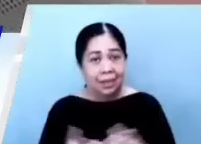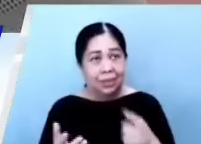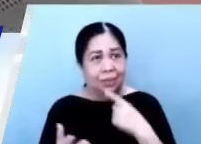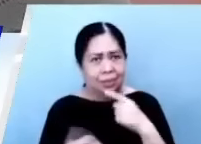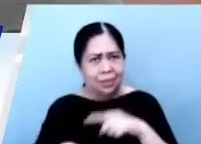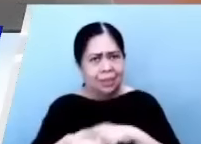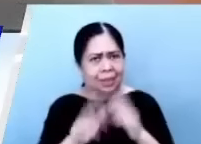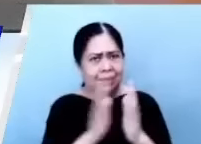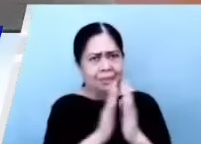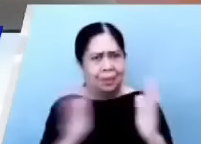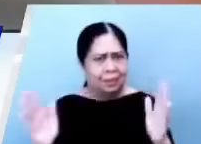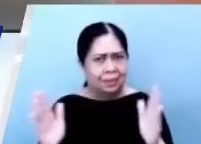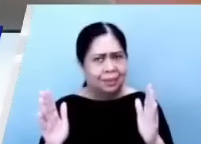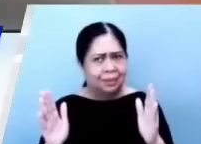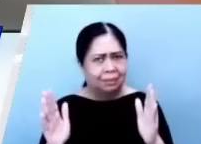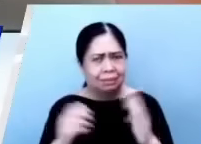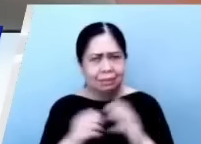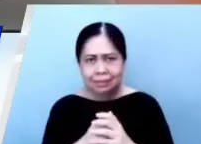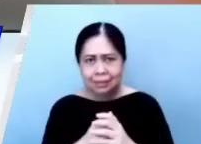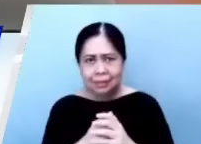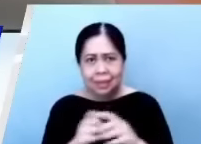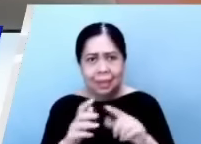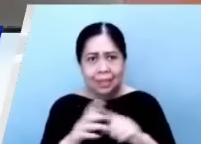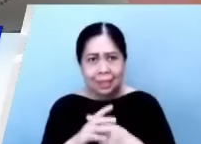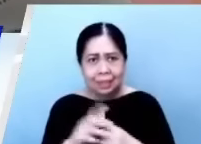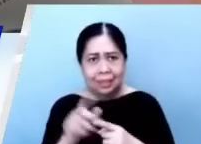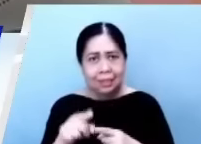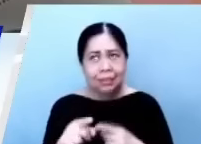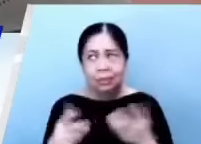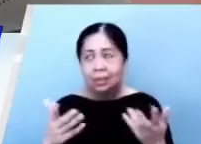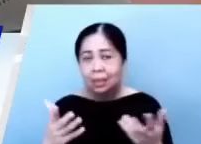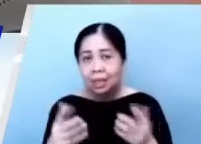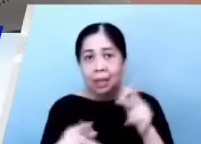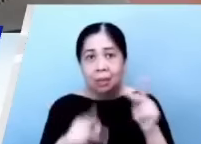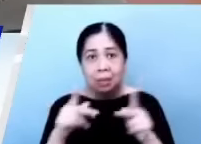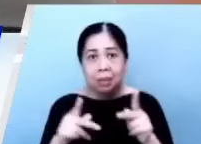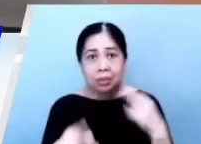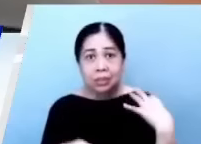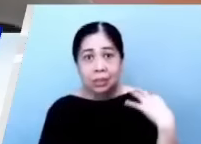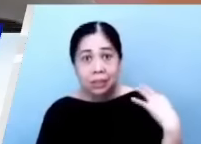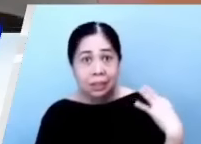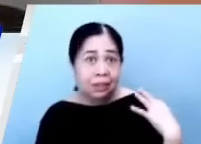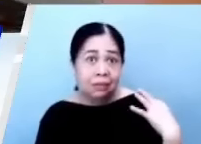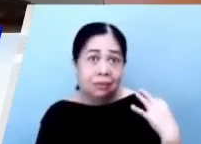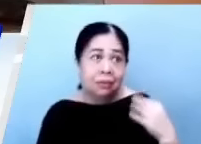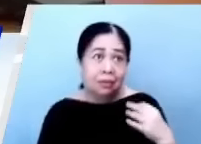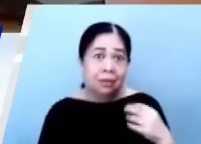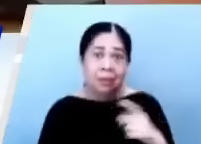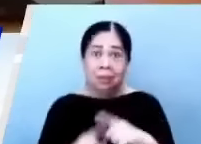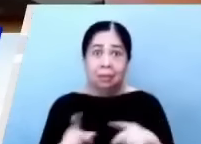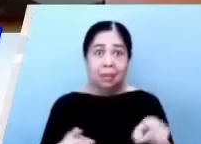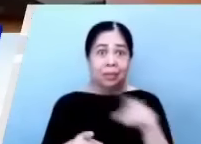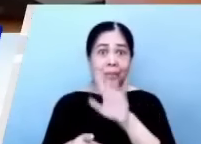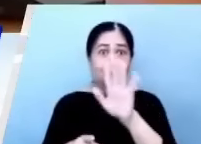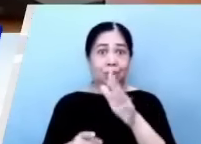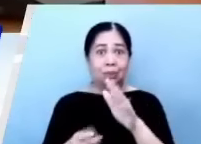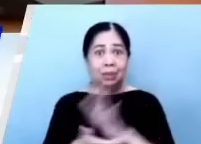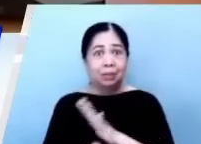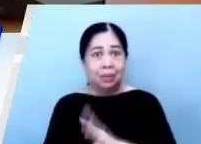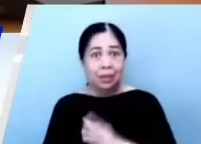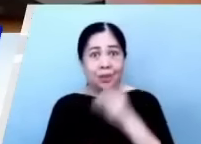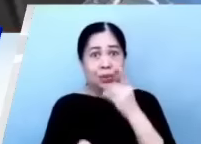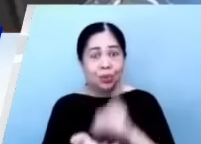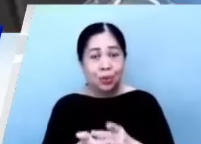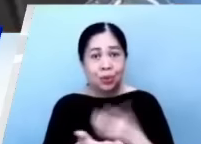eh. Nag-initiate kayo ng People's Initiative, pero hindi pa pala ayos yung documentation ng pirma